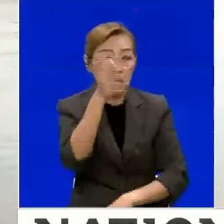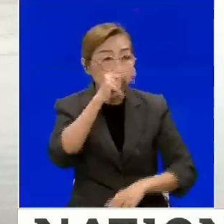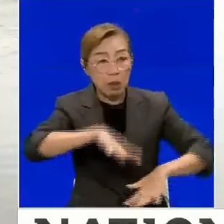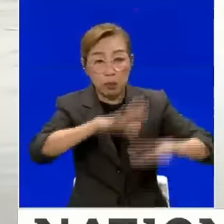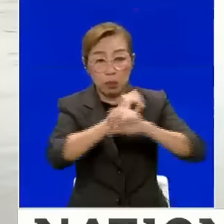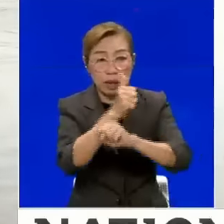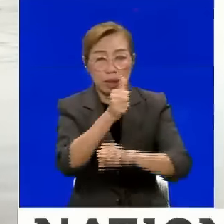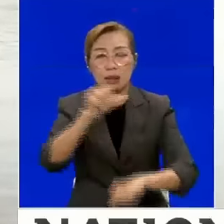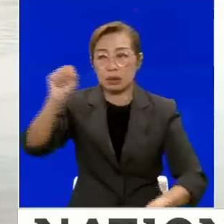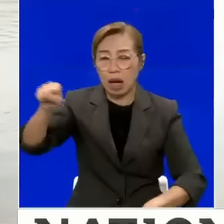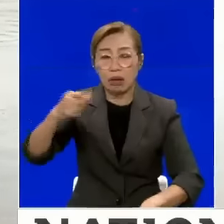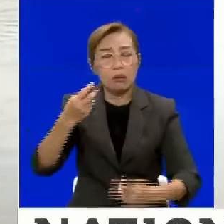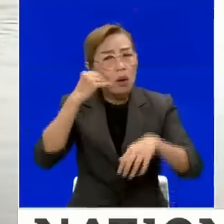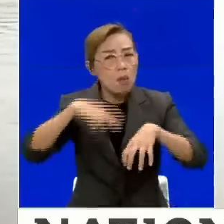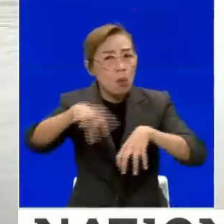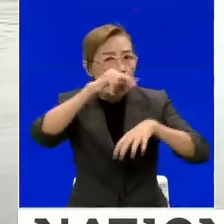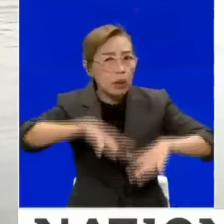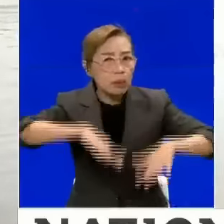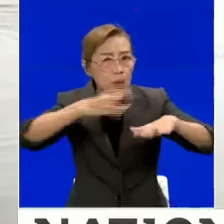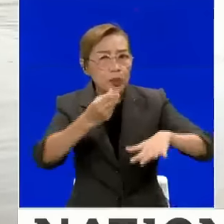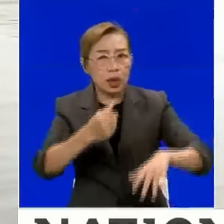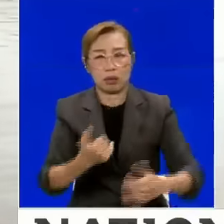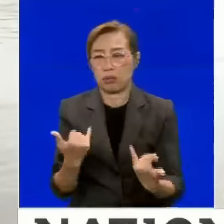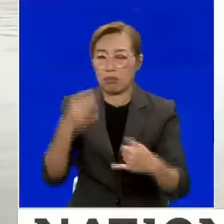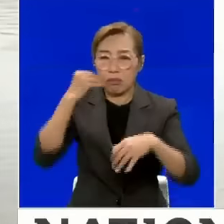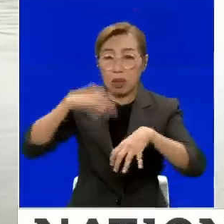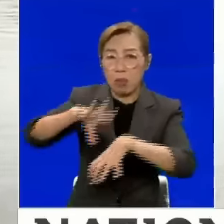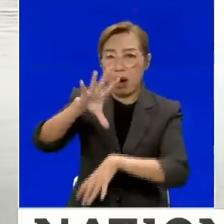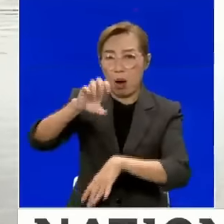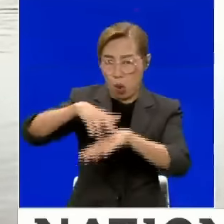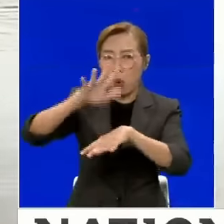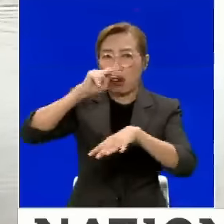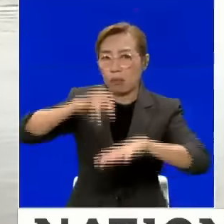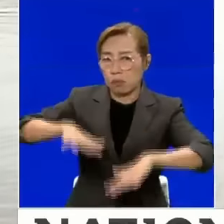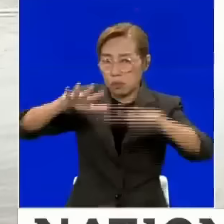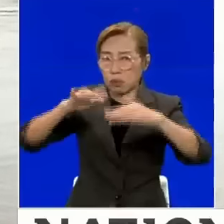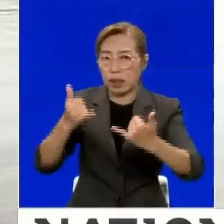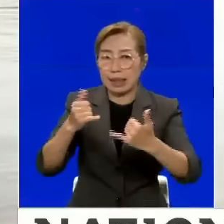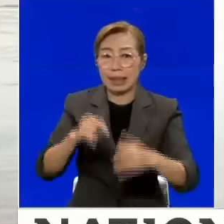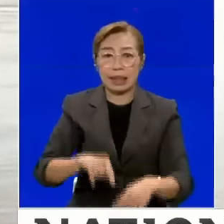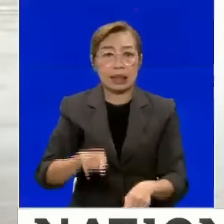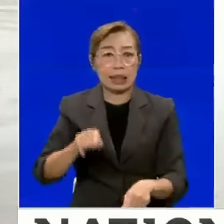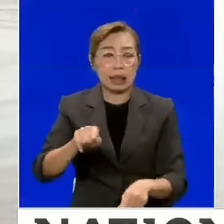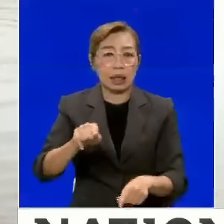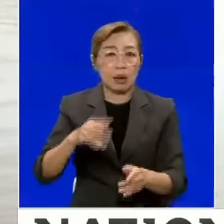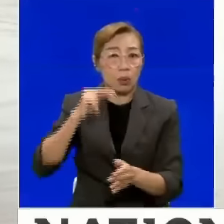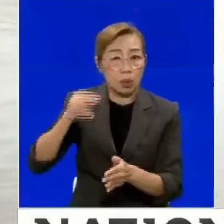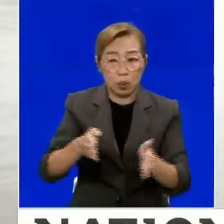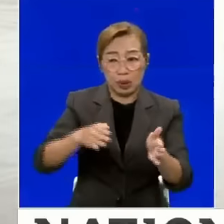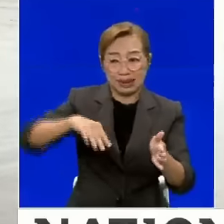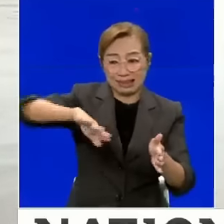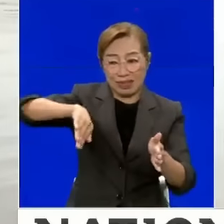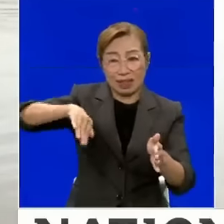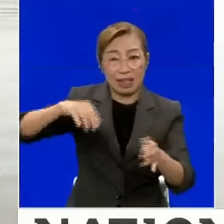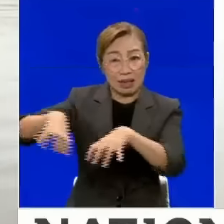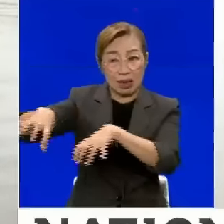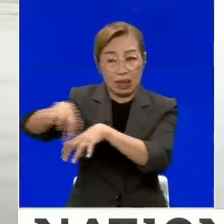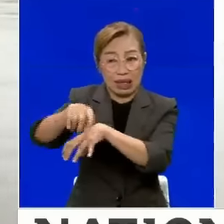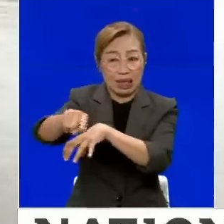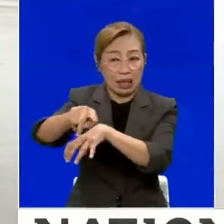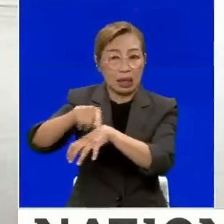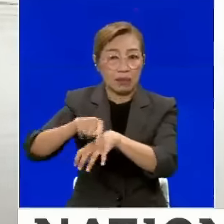านเดือดร้อนกี่ครัวเรือนนะครับ 500กว่าหลังคาครับตอนนี้ฝั่งขวาที่น้ำจากแม่